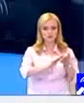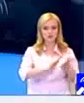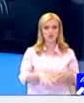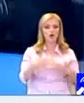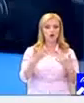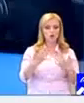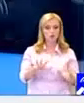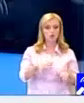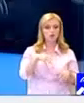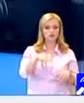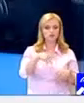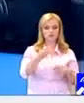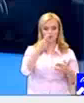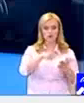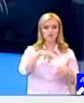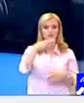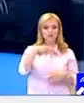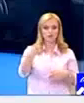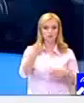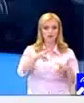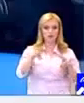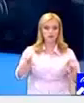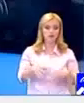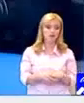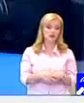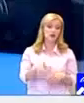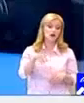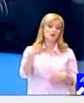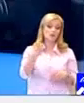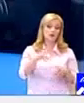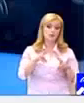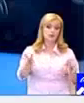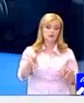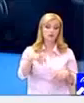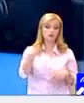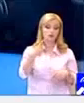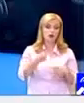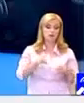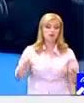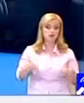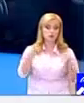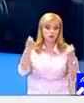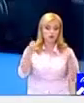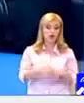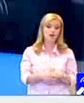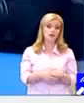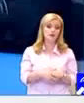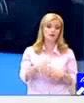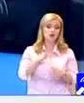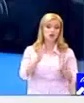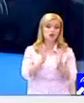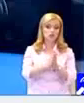ajuns în vizorul premierului. Șeful executivului califică acțiunea polițistului drept o încălcare a dreptului la libera exprimare și